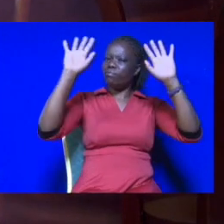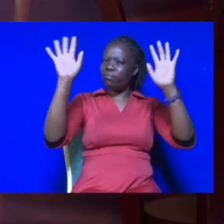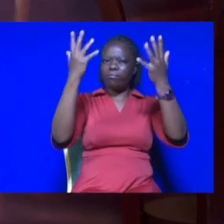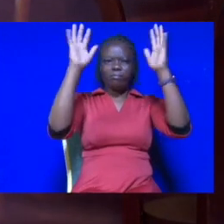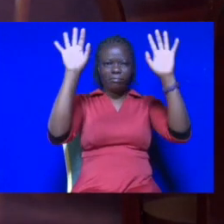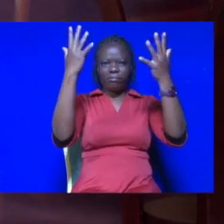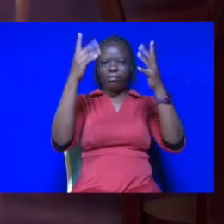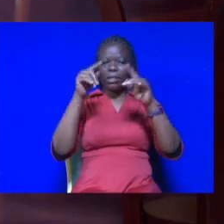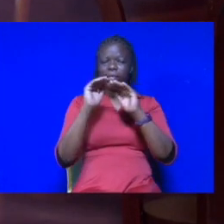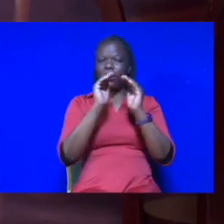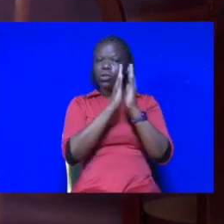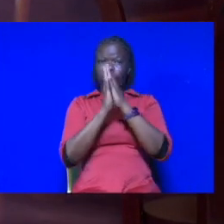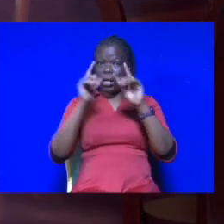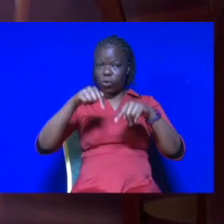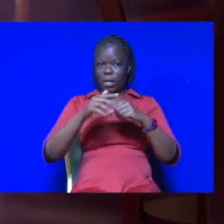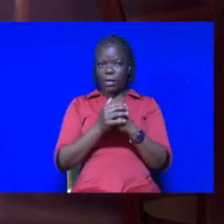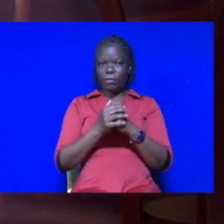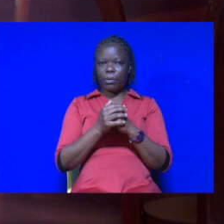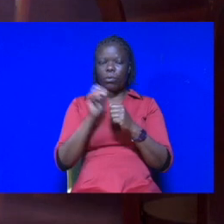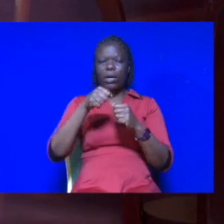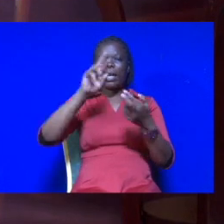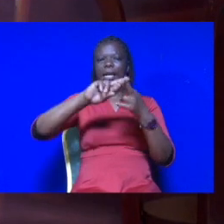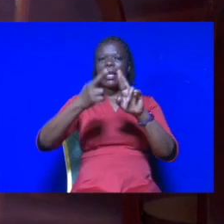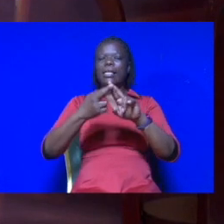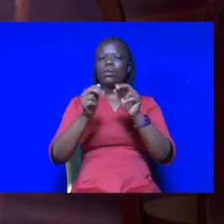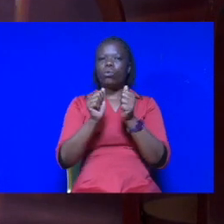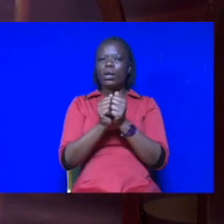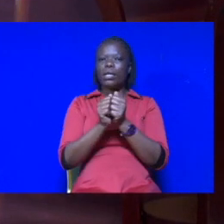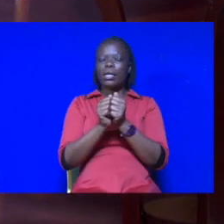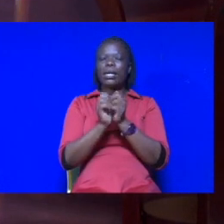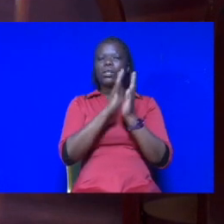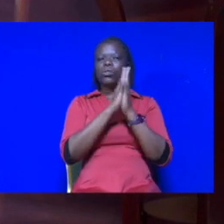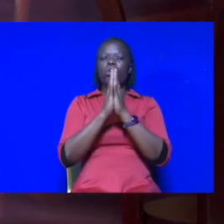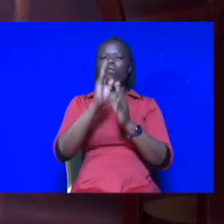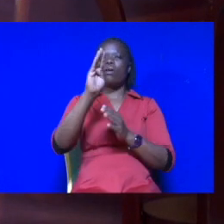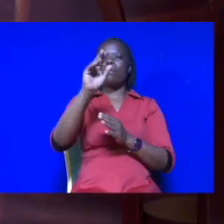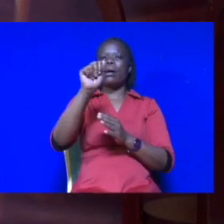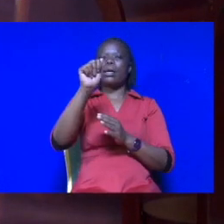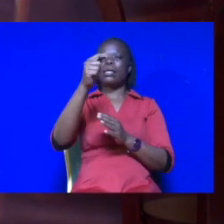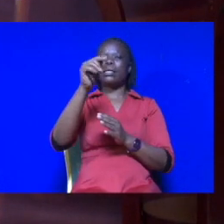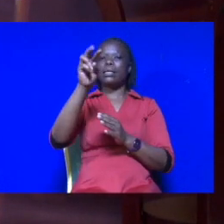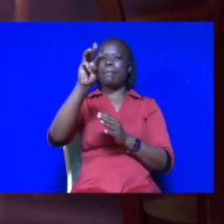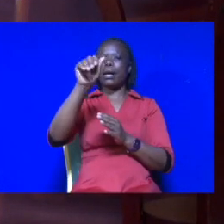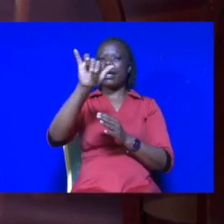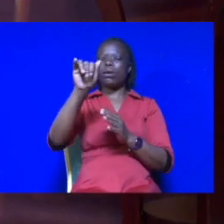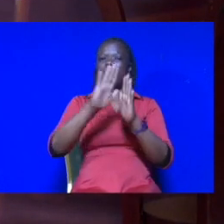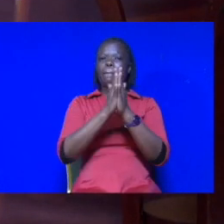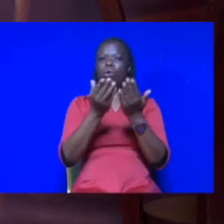Tukashangilia. Hii story yetu ya leo, tunaweza relate na story ya Bartimayo kutoka kwa kitabu